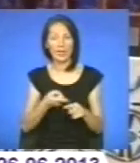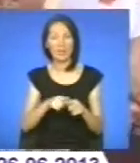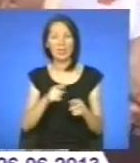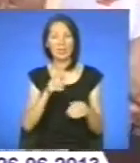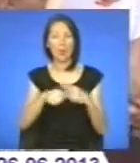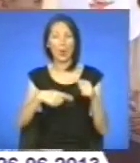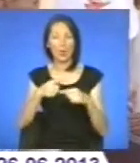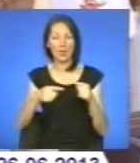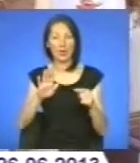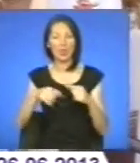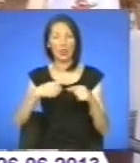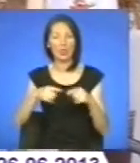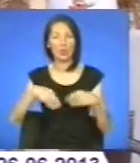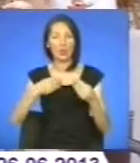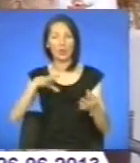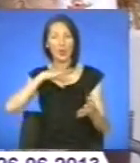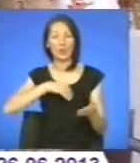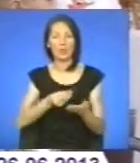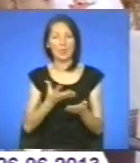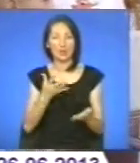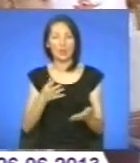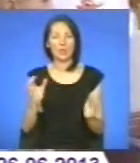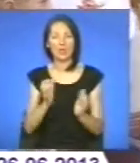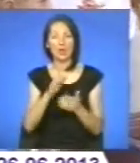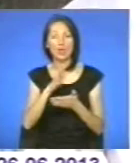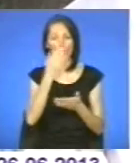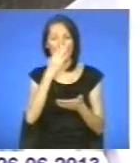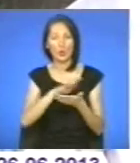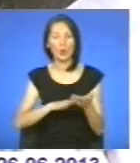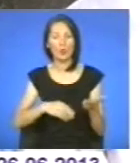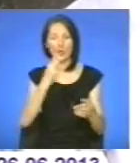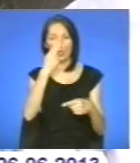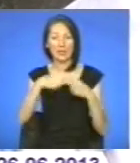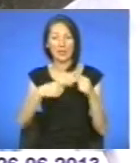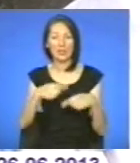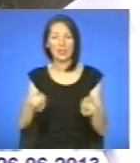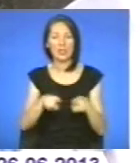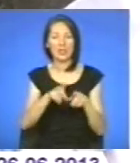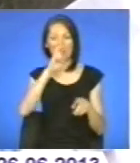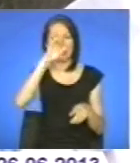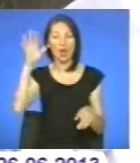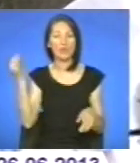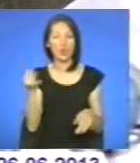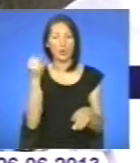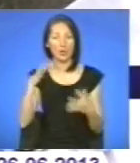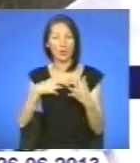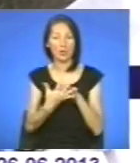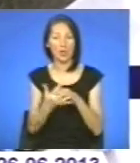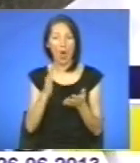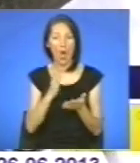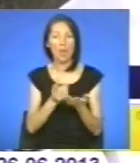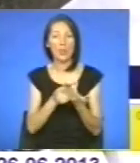цінності, зберігаючи і продовжуючи традиції та славну історію. Село налічує досить давню